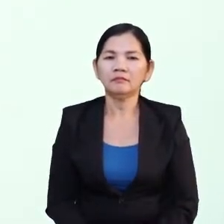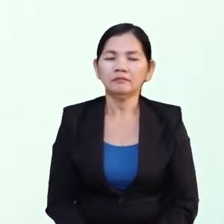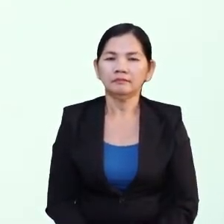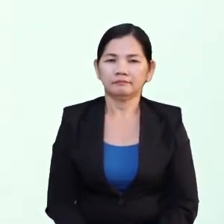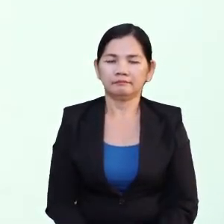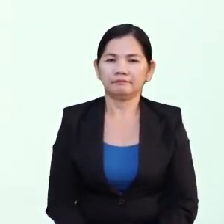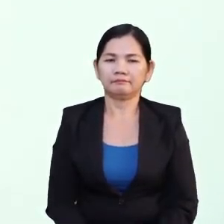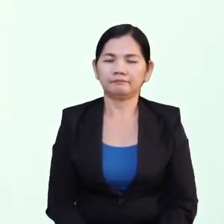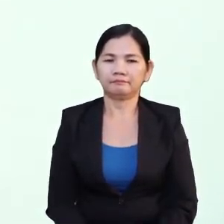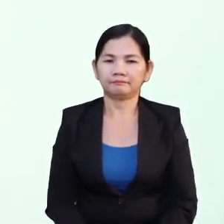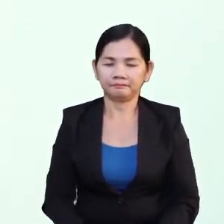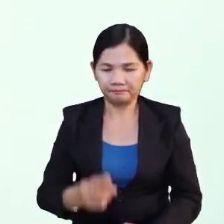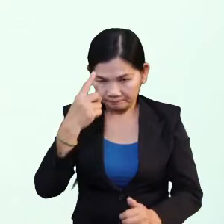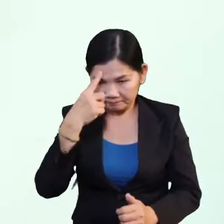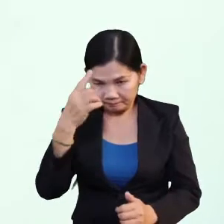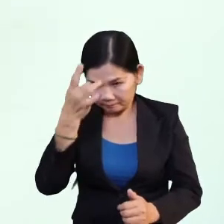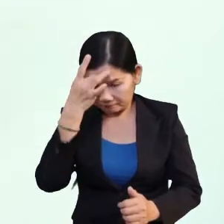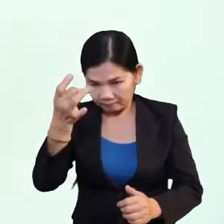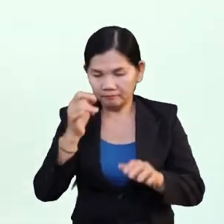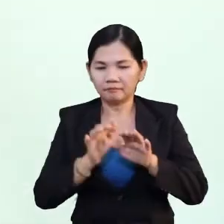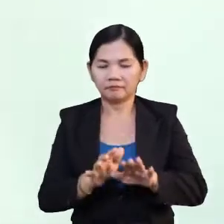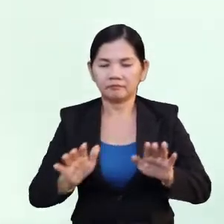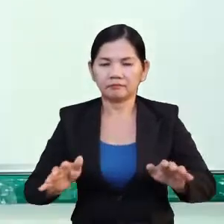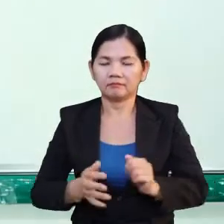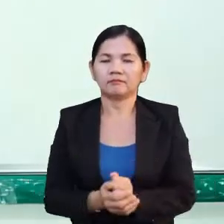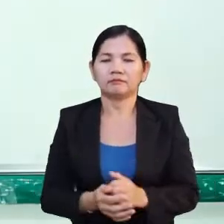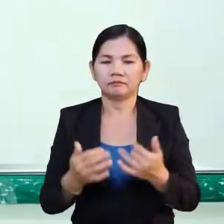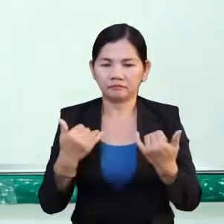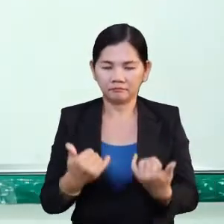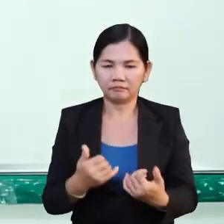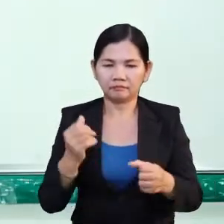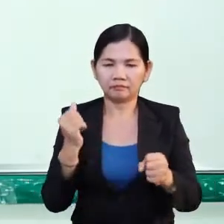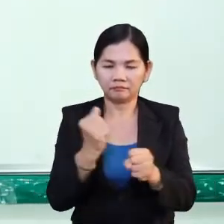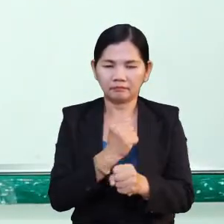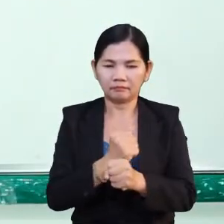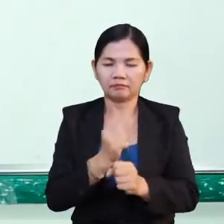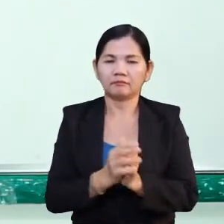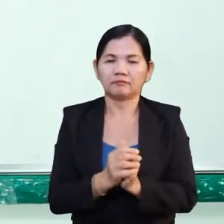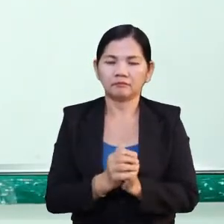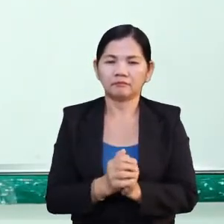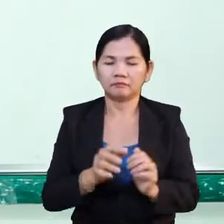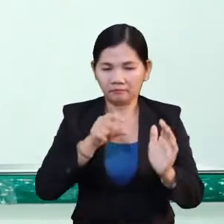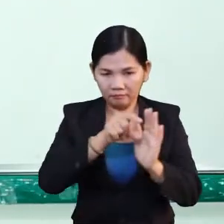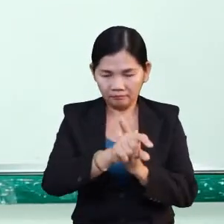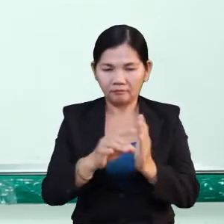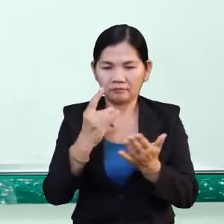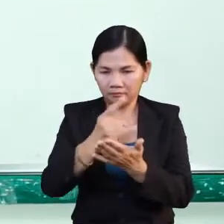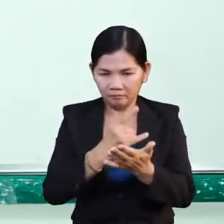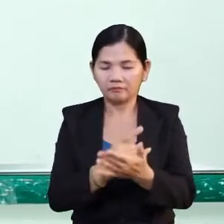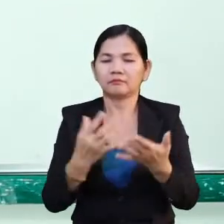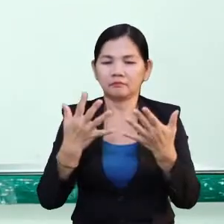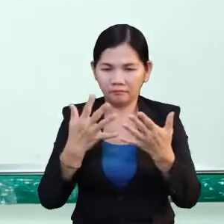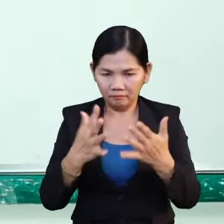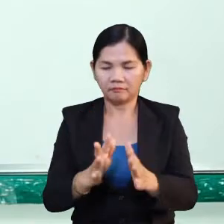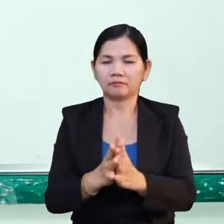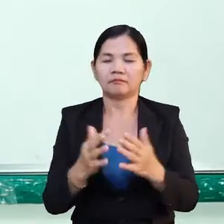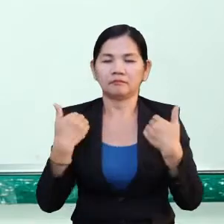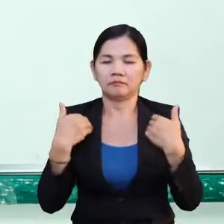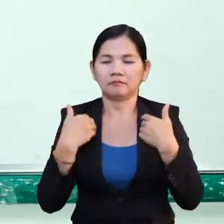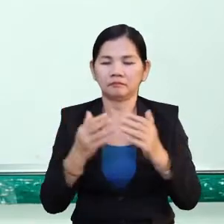ចាពូកែមែនតើកូនកូនរបស់អ្នកគ្រូចាអញ្ចឹងយើងដឹងពីចំណងជើងនៃមេរៀនយើងដឹង